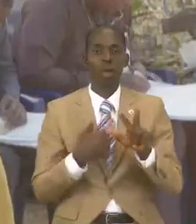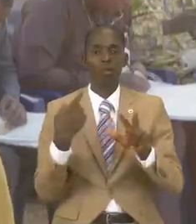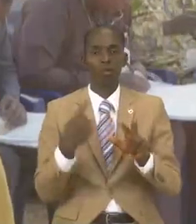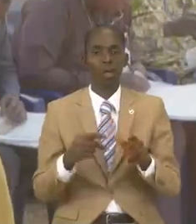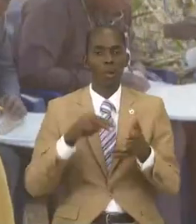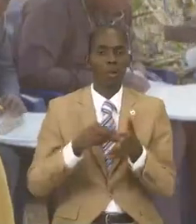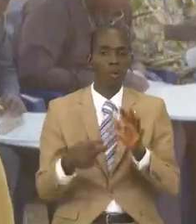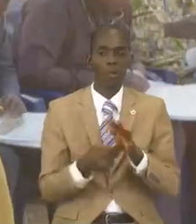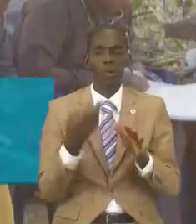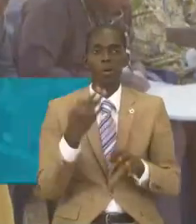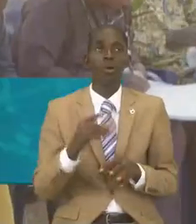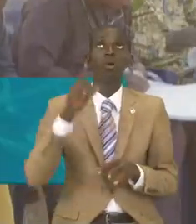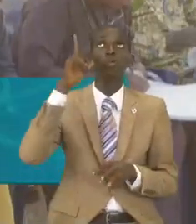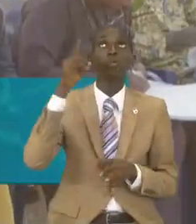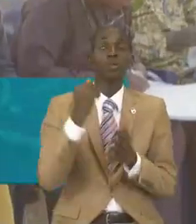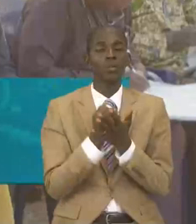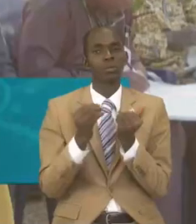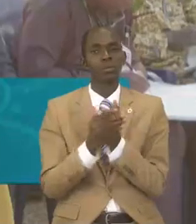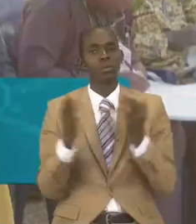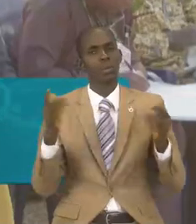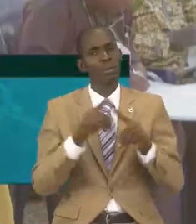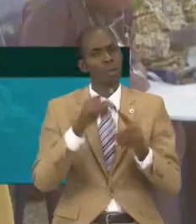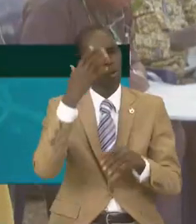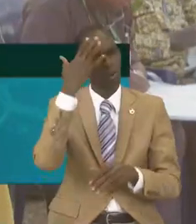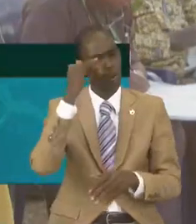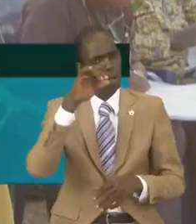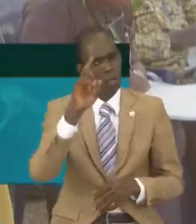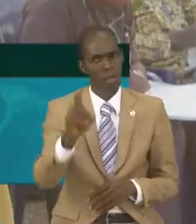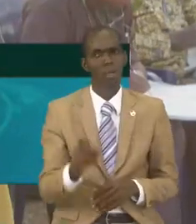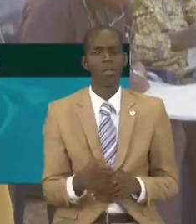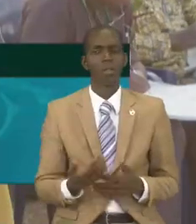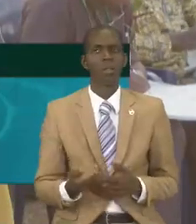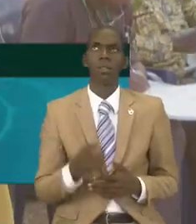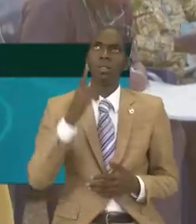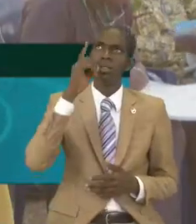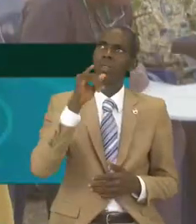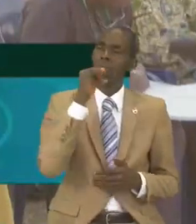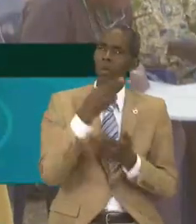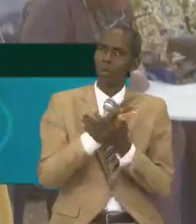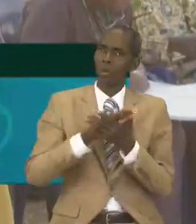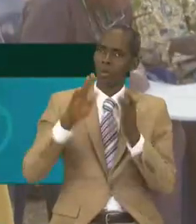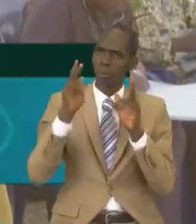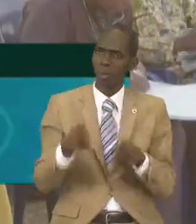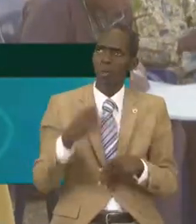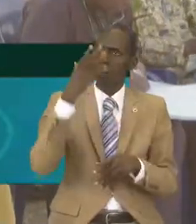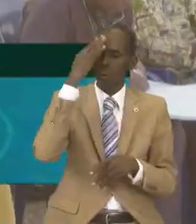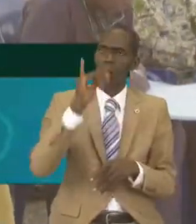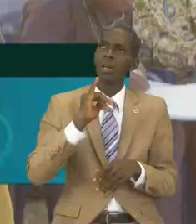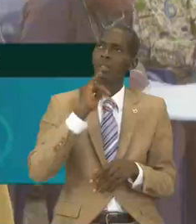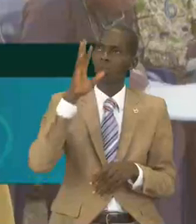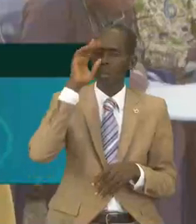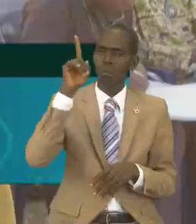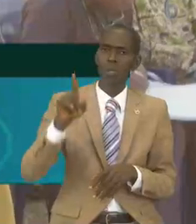le but, l'objectif de sa crucifixion. Pourquoi? Pourquoi est-ce qu'un homme juste serait-il crucifié? Un